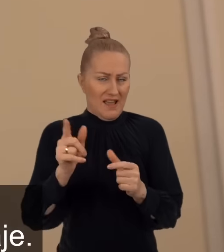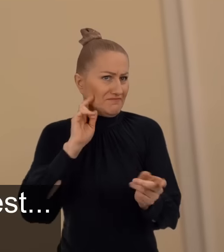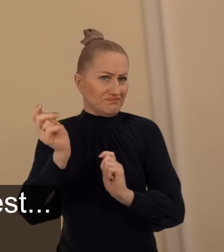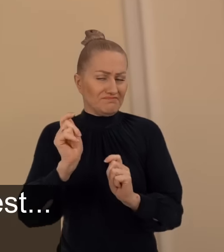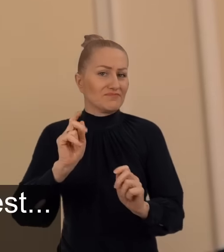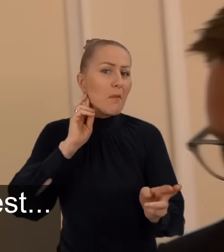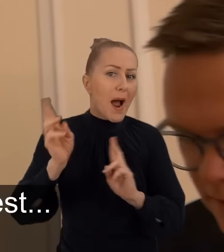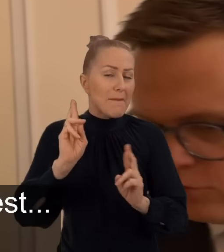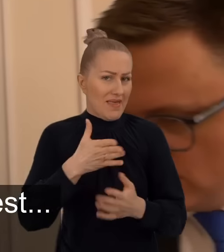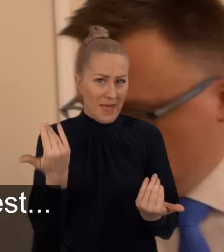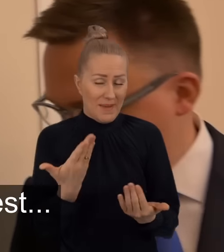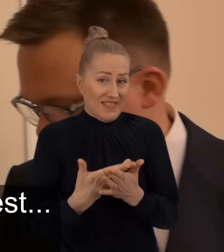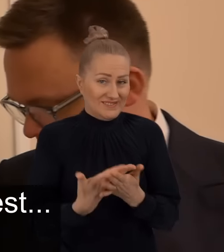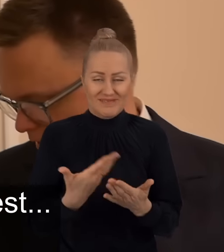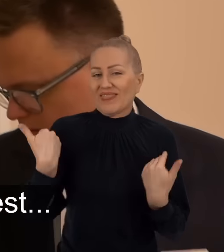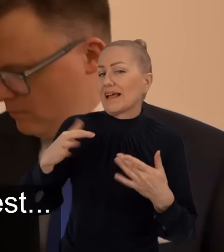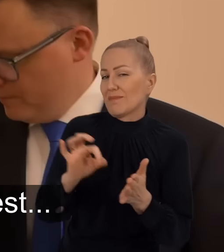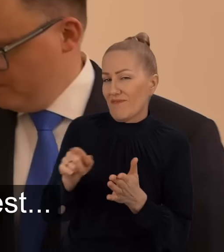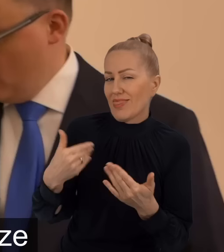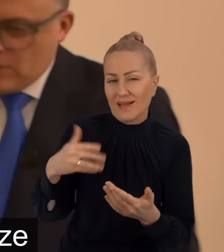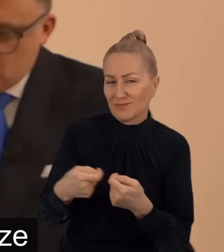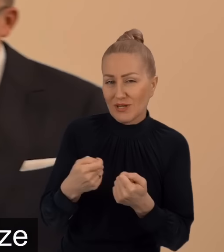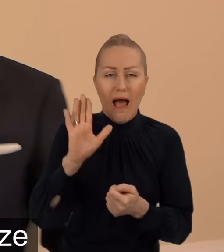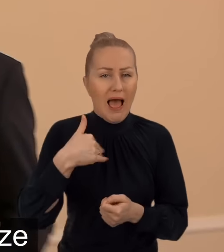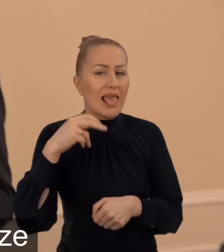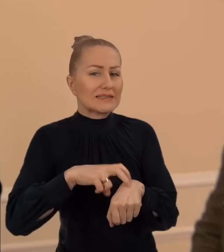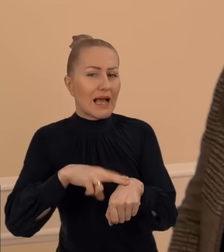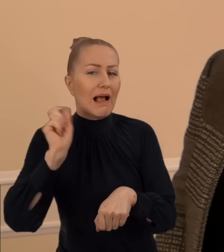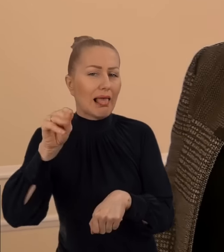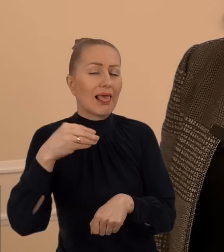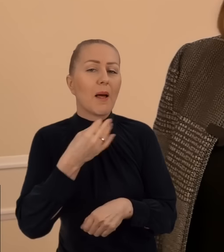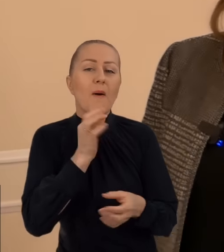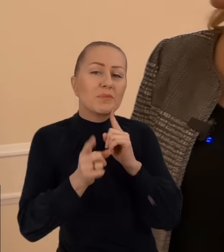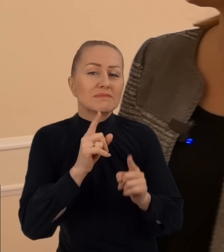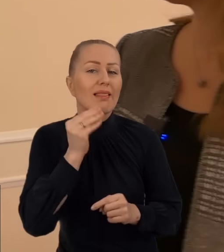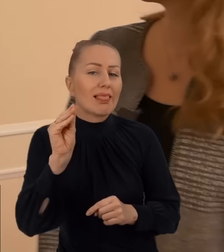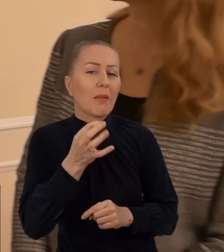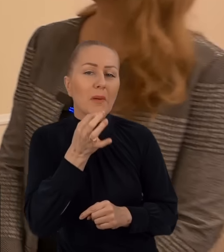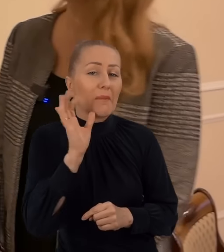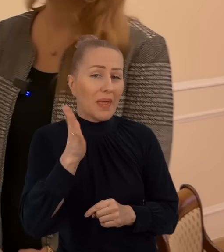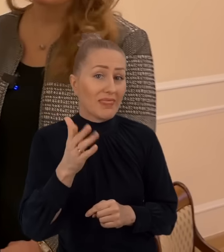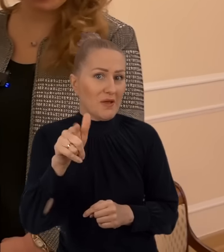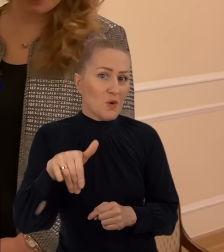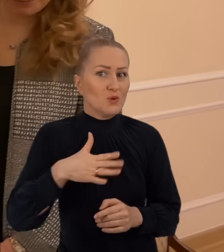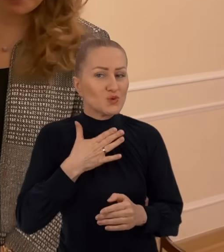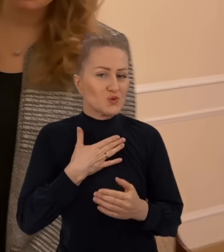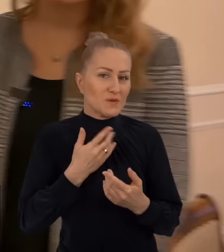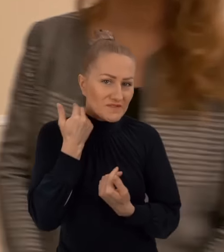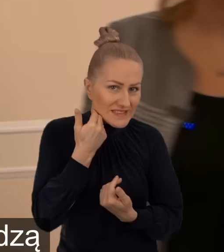nie wydaje. Może jest tak dyskretny, może jest... Nie chcę przeszkadzać. Może jakoś muszę z nim jeszcze porozmawiać, żeby w jakiś sposób go